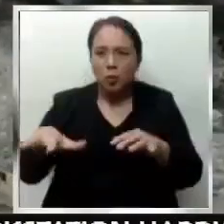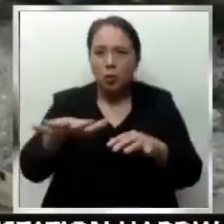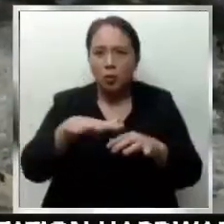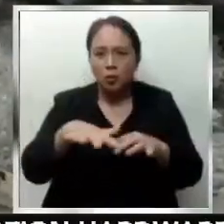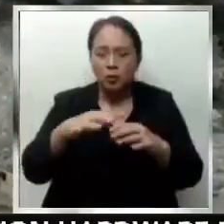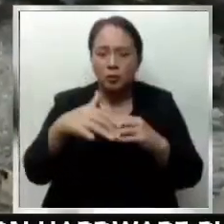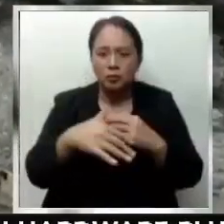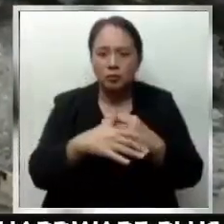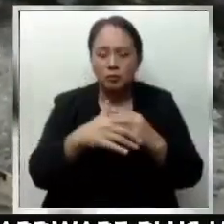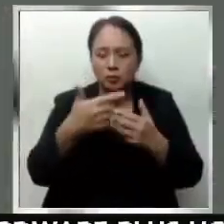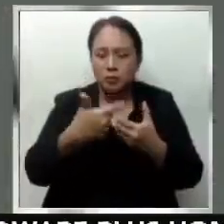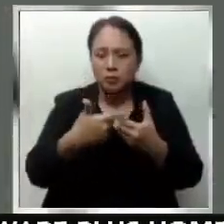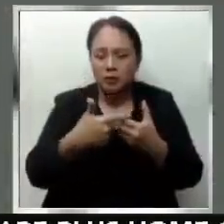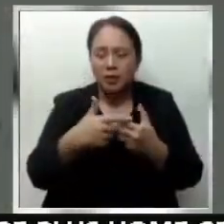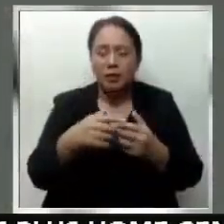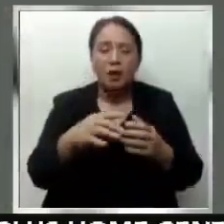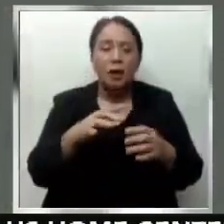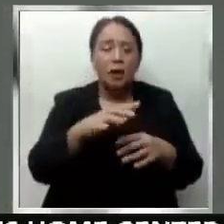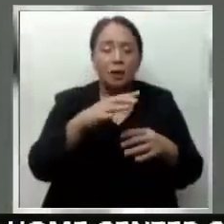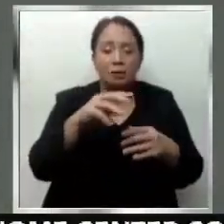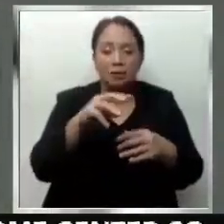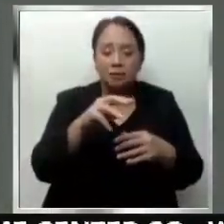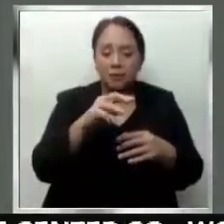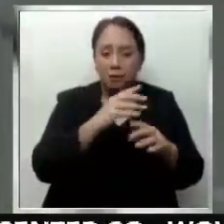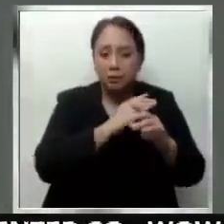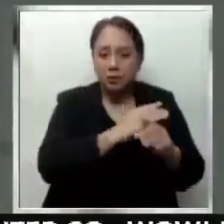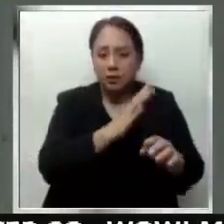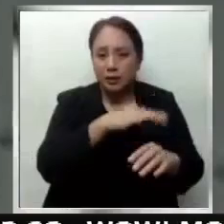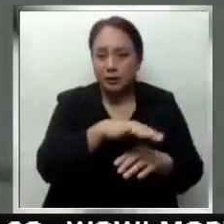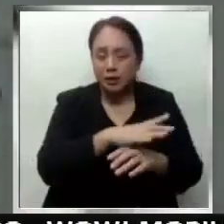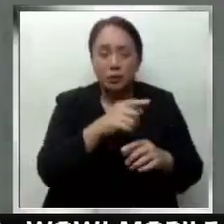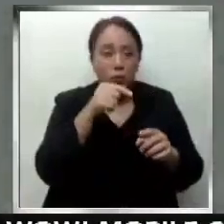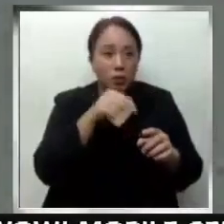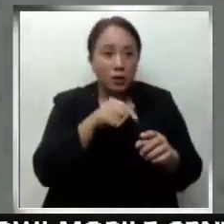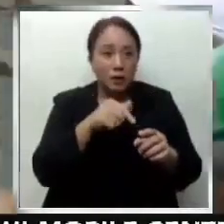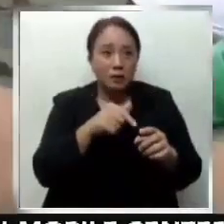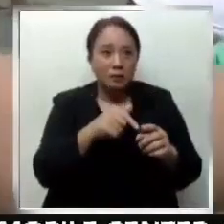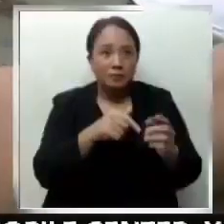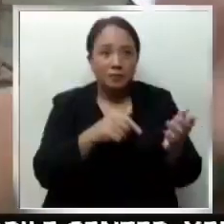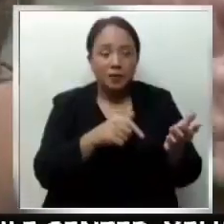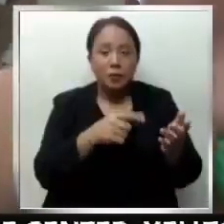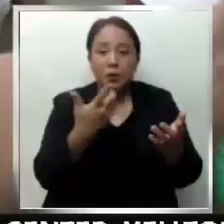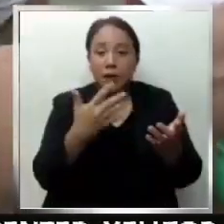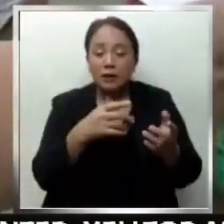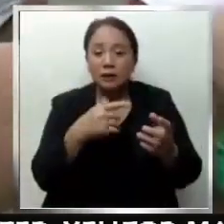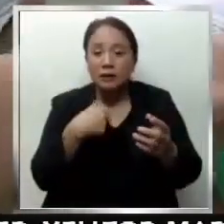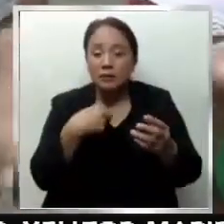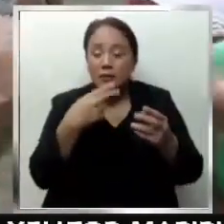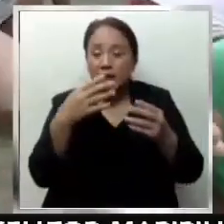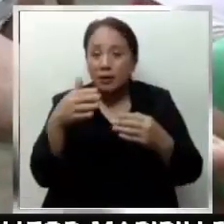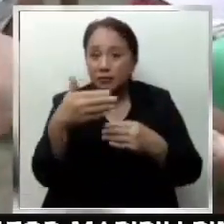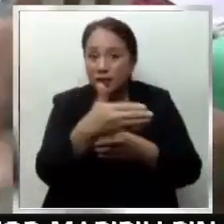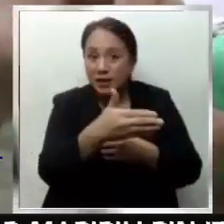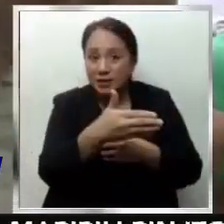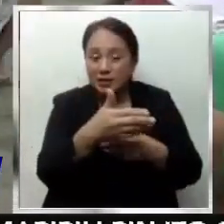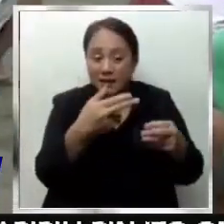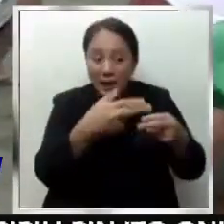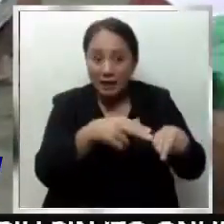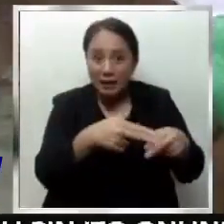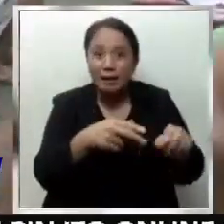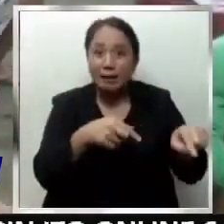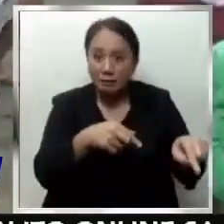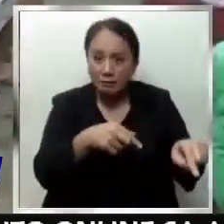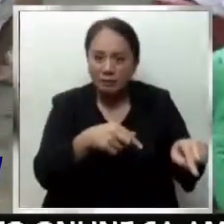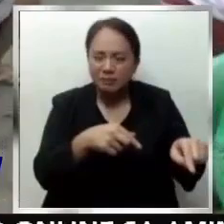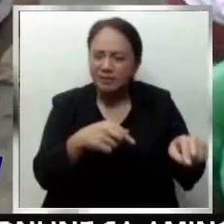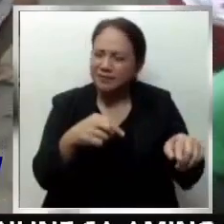marine protected areas. Ito ang nasisilbing pangitlugan ng mga isda. Nakikita natin yung problema sa ibabaw.